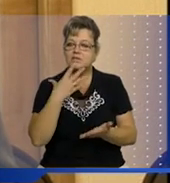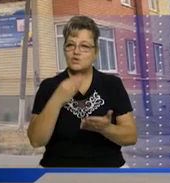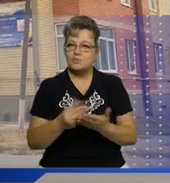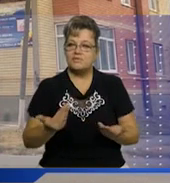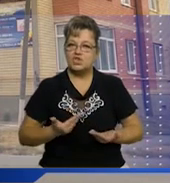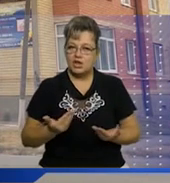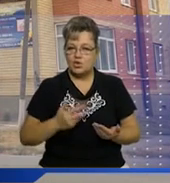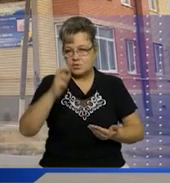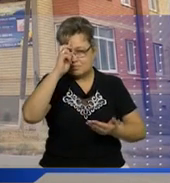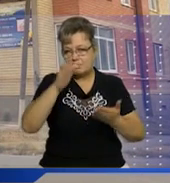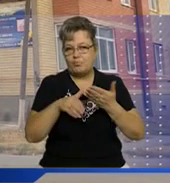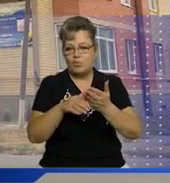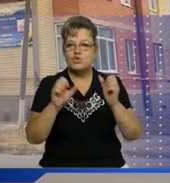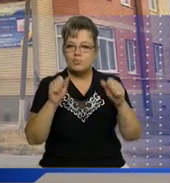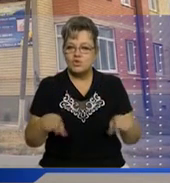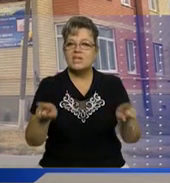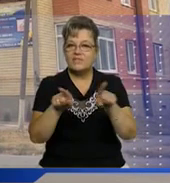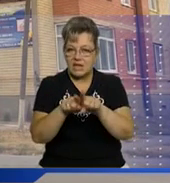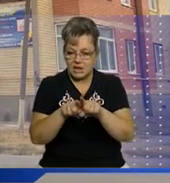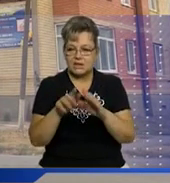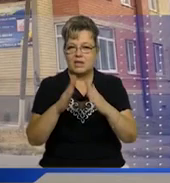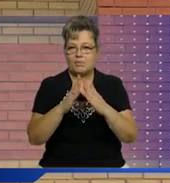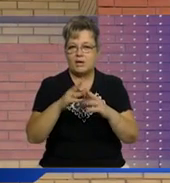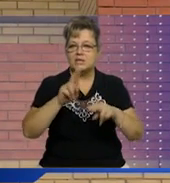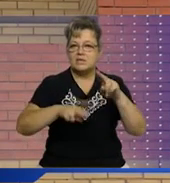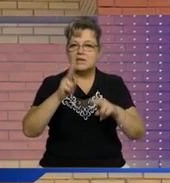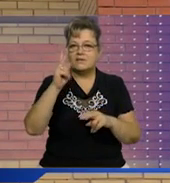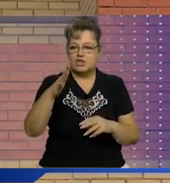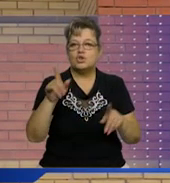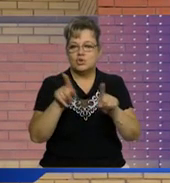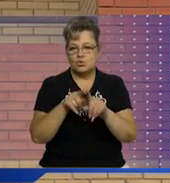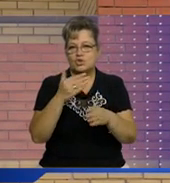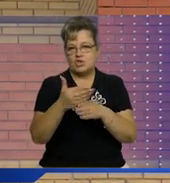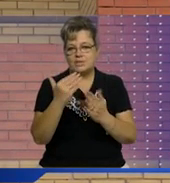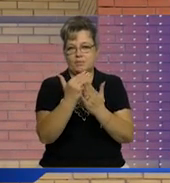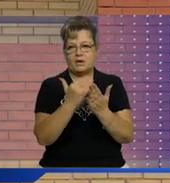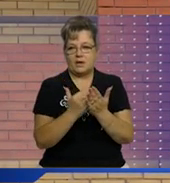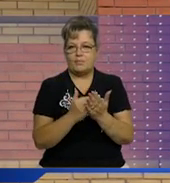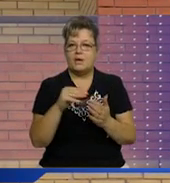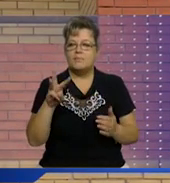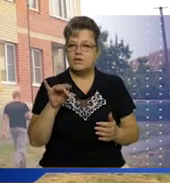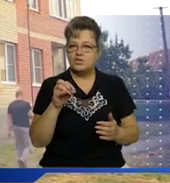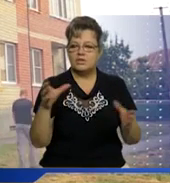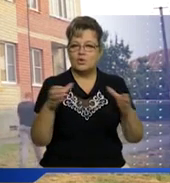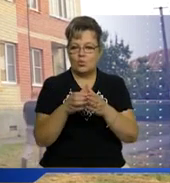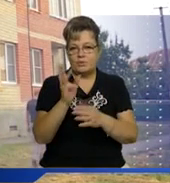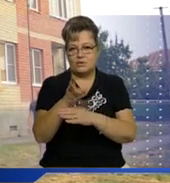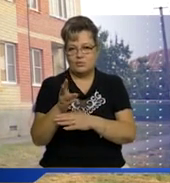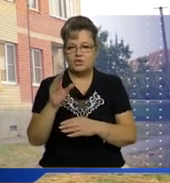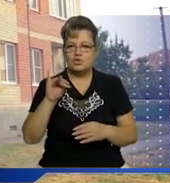строительство. Приобрести собственное жилье с бюджетной помощью можно и в таких домах. Строительство квартир – тоже часть программы.